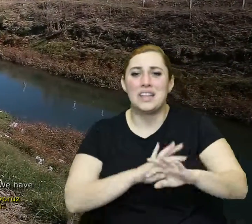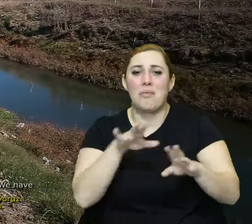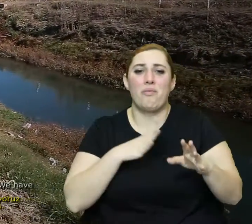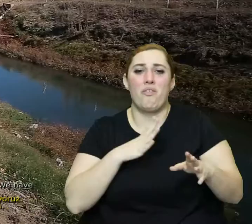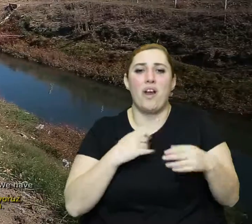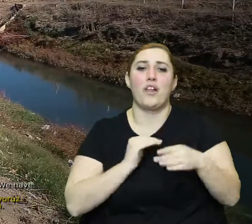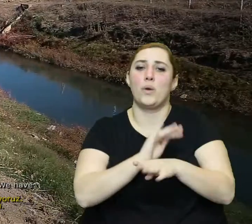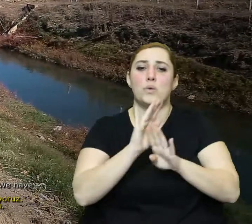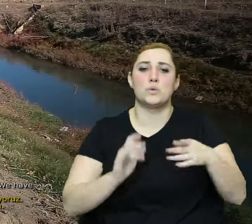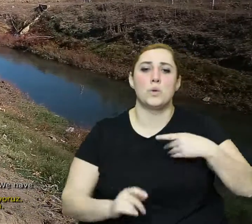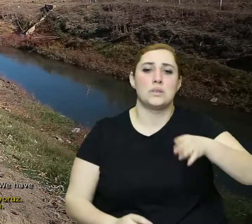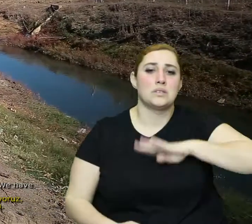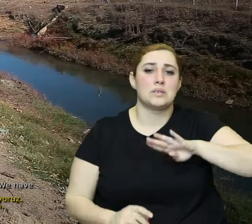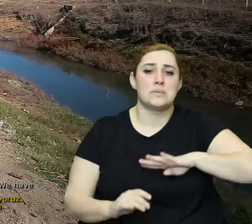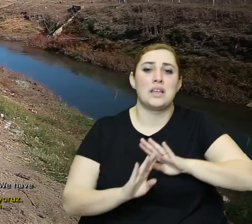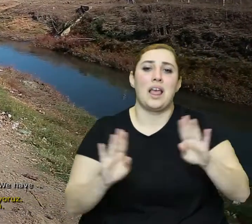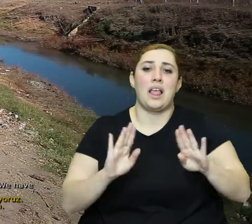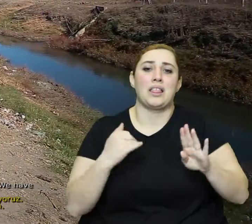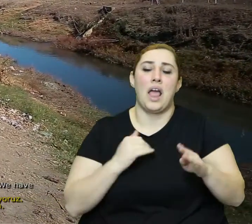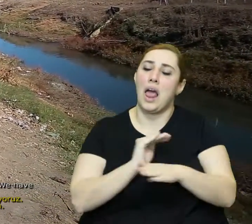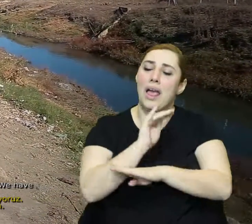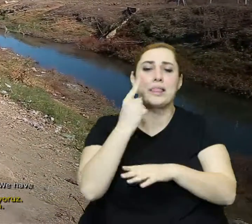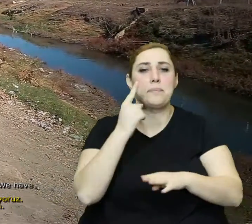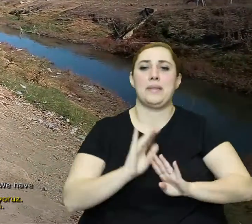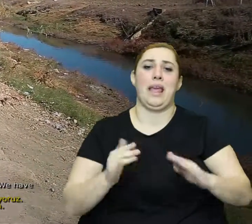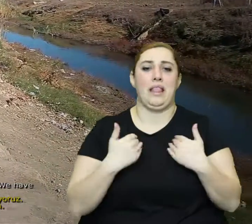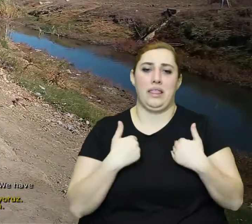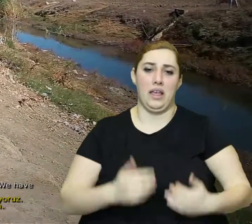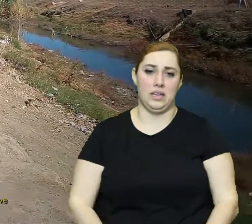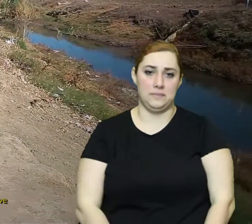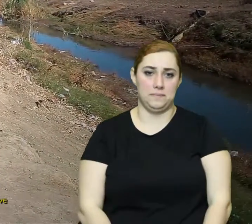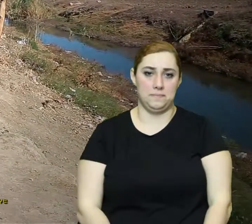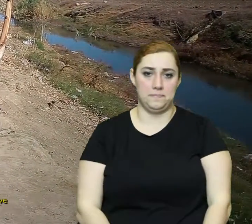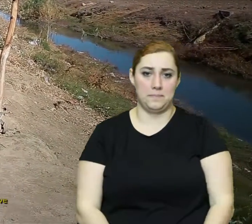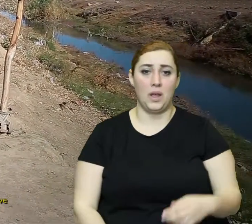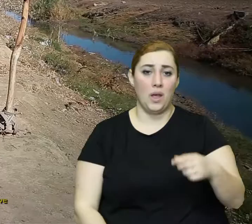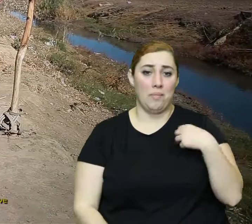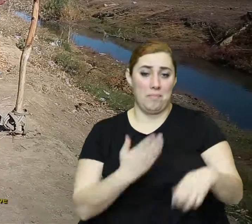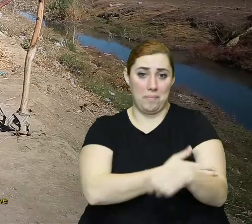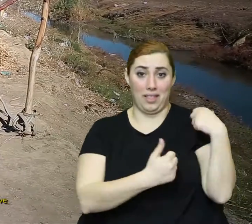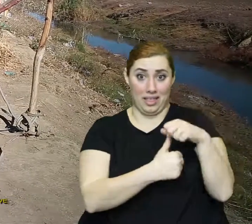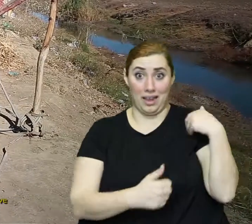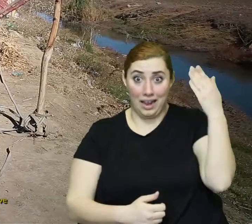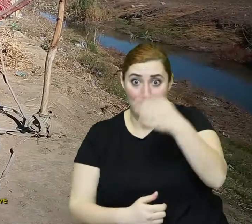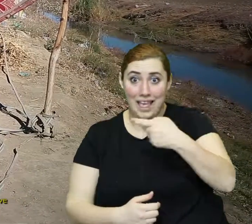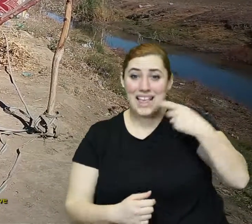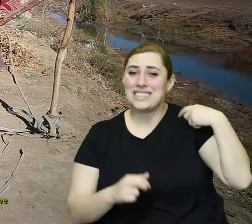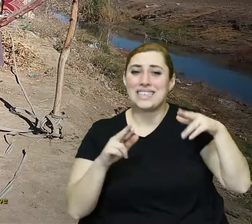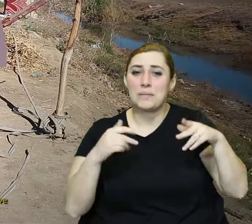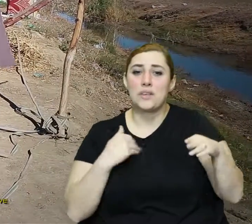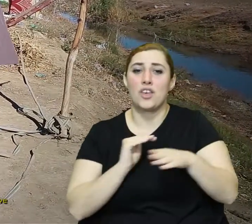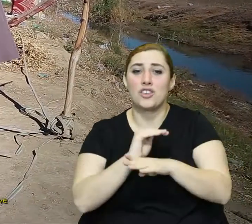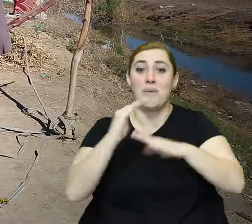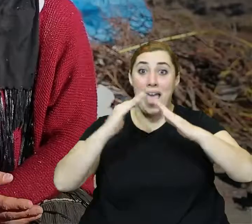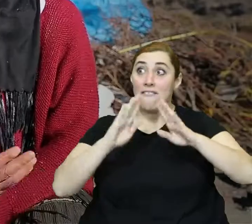pisliğin yanında yaşıyoruz. Bunlara tahammül etmişiz. Yeter ki hayatta kalalım. Ülkeme tekrar dönersem, eskisi gibi